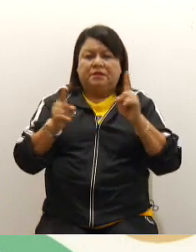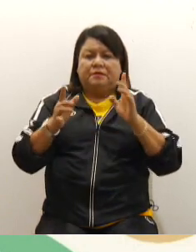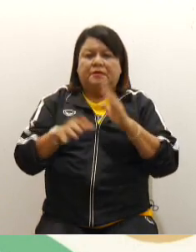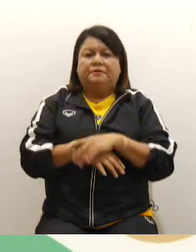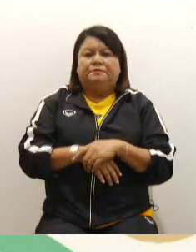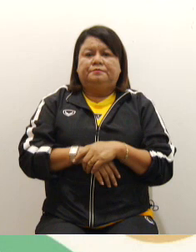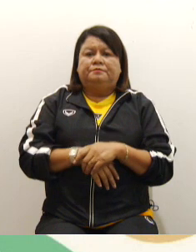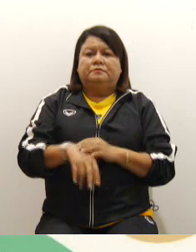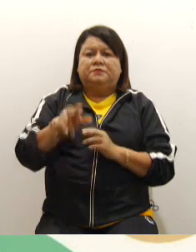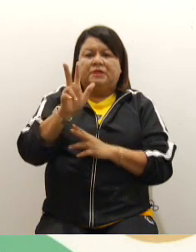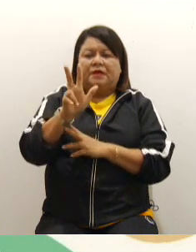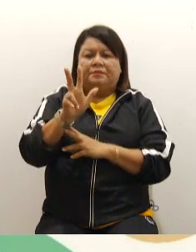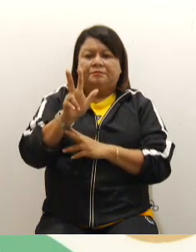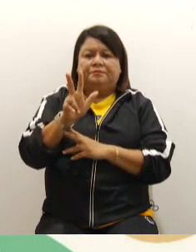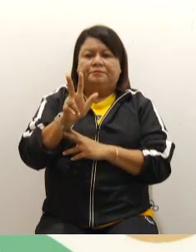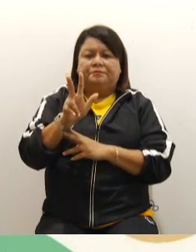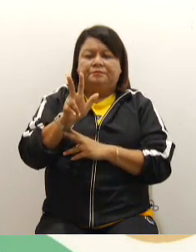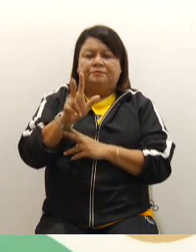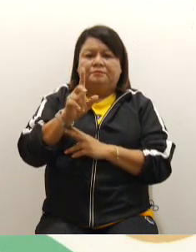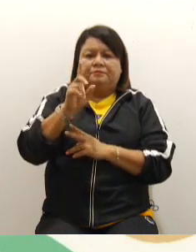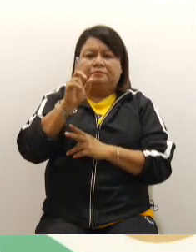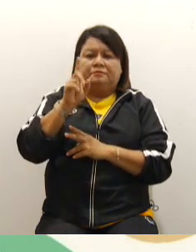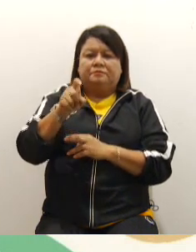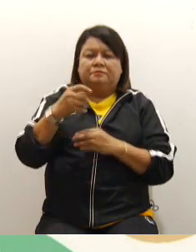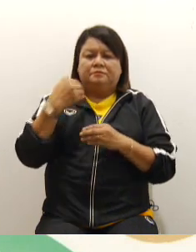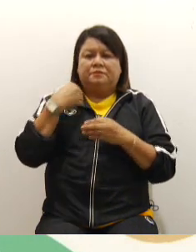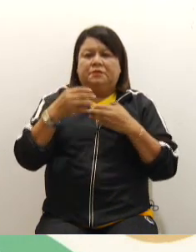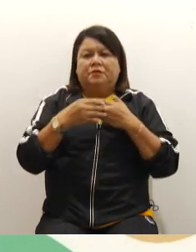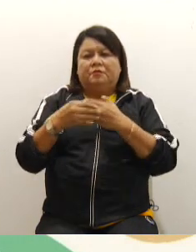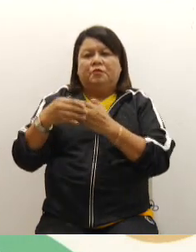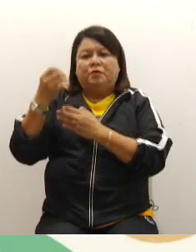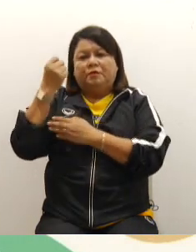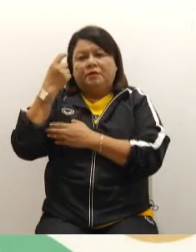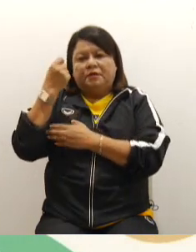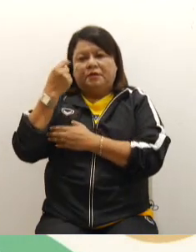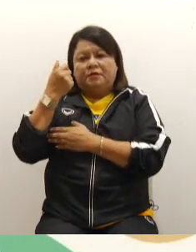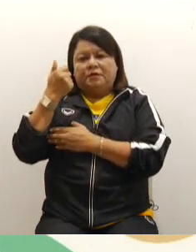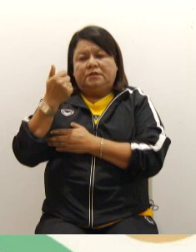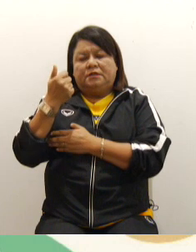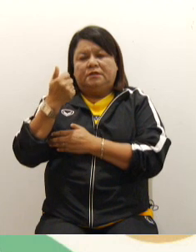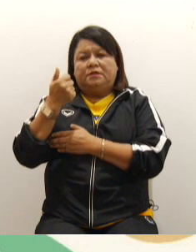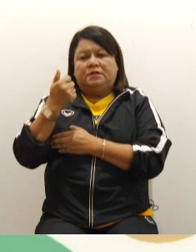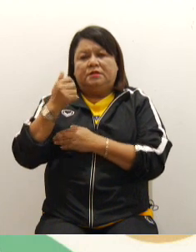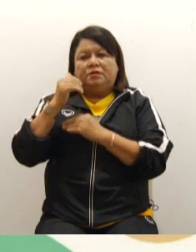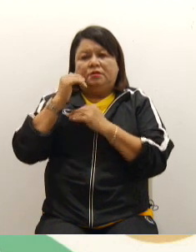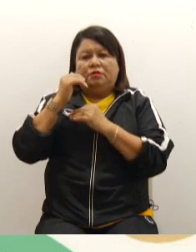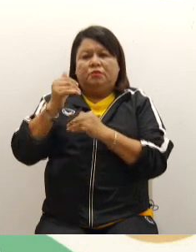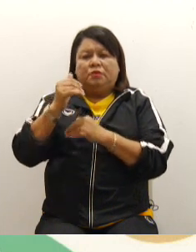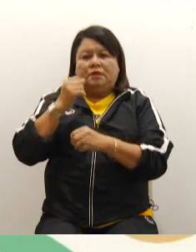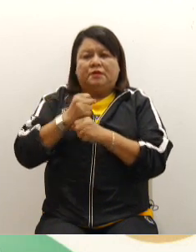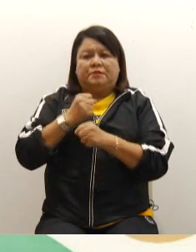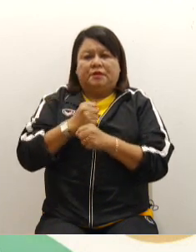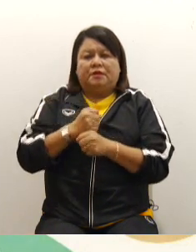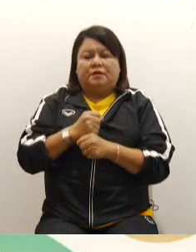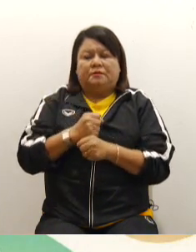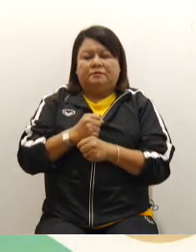ที่3ก็คือว่าห้องปฏิบัติการที่ดีเนี่ยออกแบบมาดีแล้วติดตั้งดีแล้วนะคะแต่ถ้าคนใช้งานเนี่ยไม่เข้าใจเล